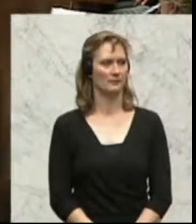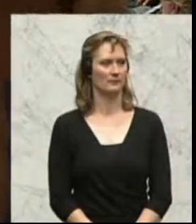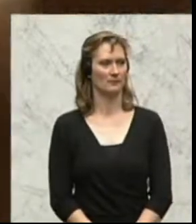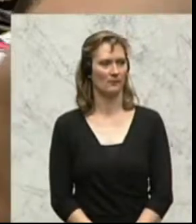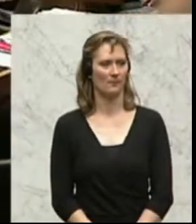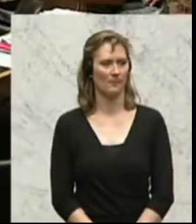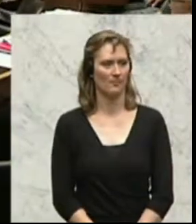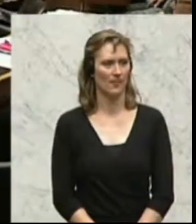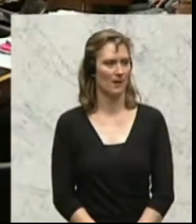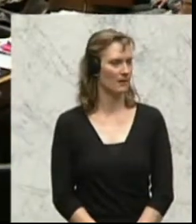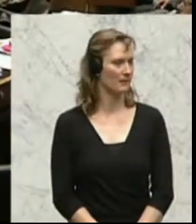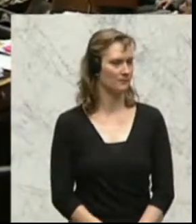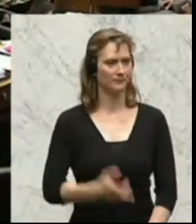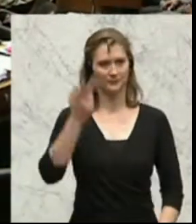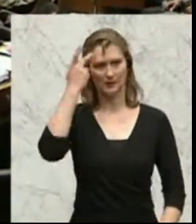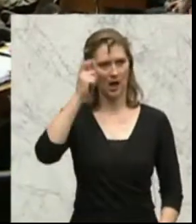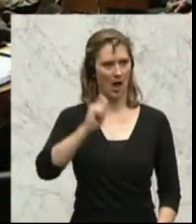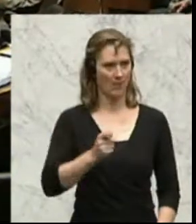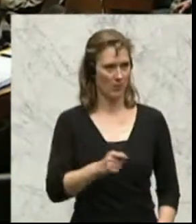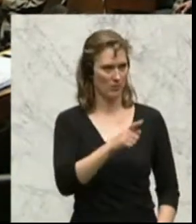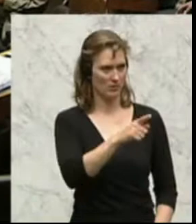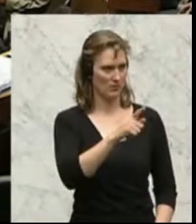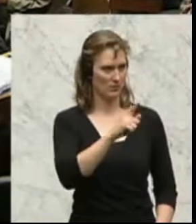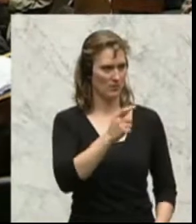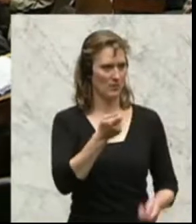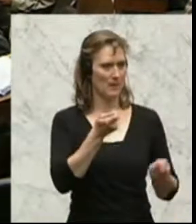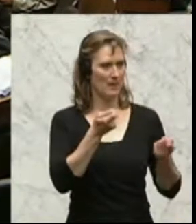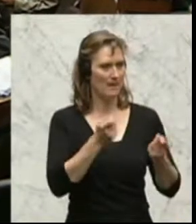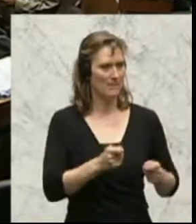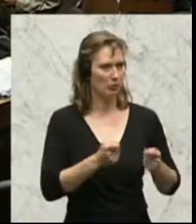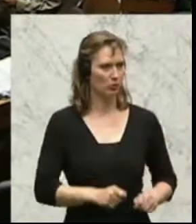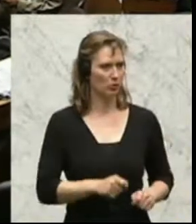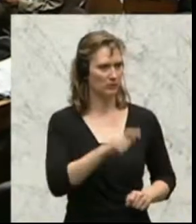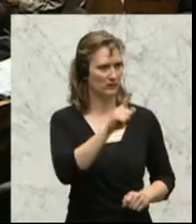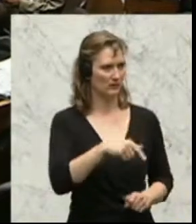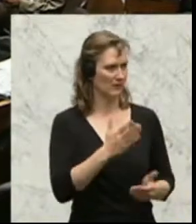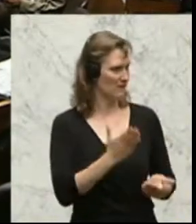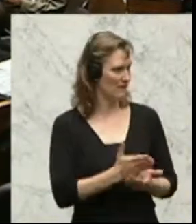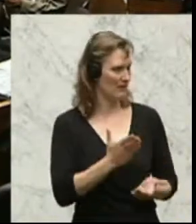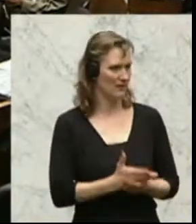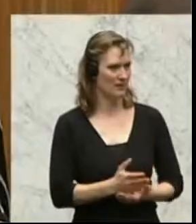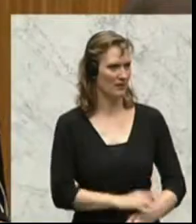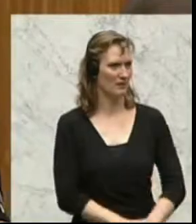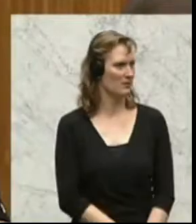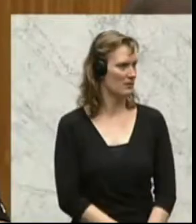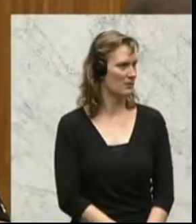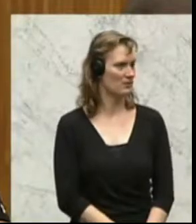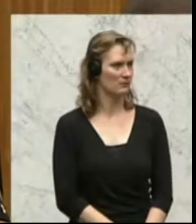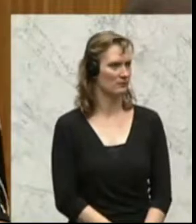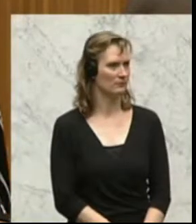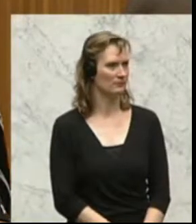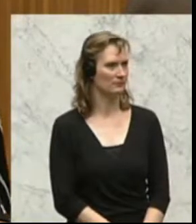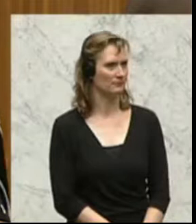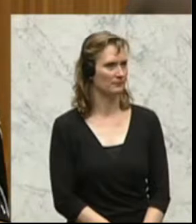Herr Abgeordneter, sind das jetzt alles schon Beschlüsse gewesen, die Sie aufgezählt haben? Weil, wenn nicht, wäre es keine